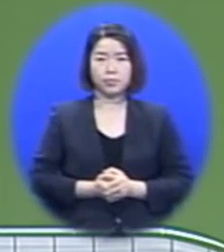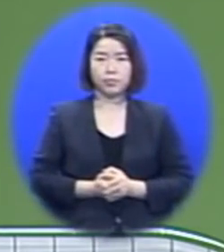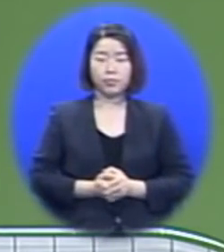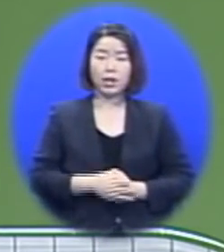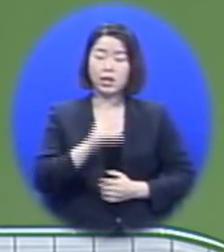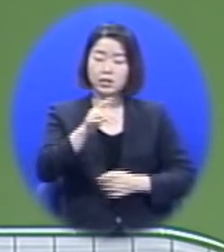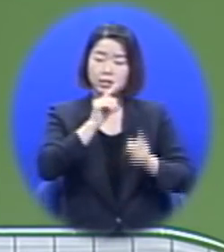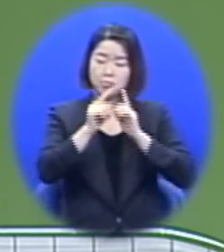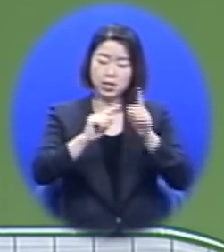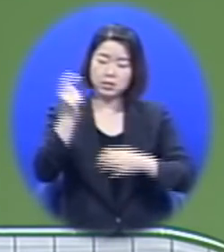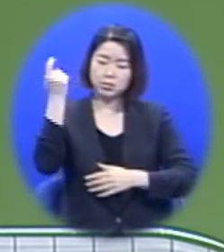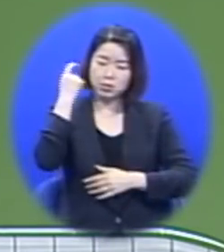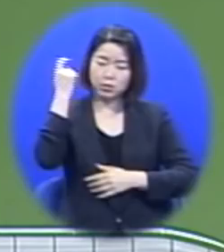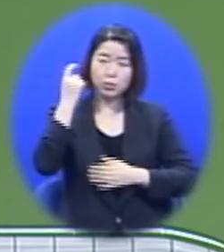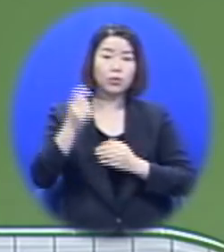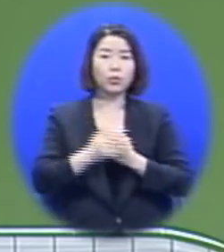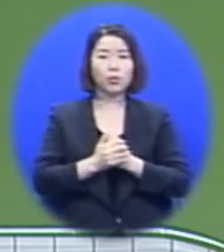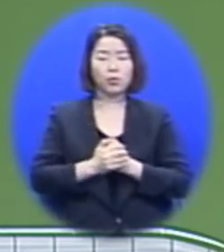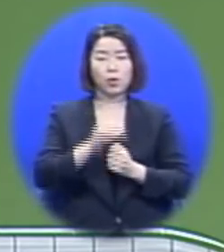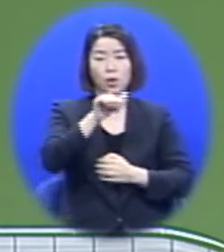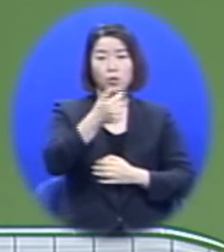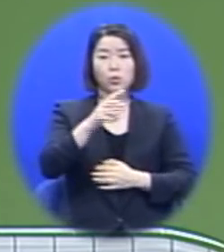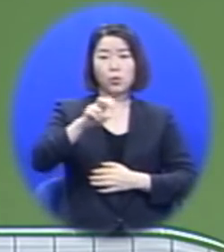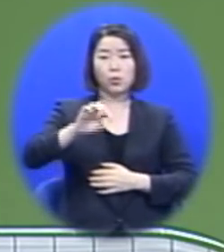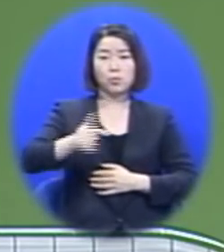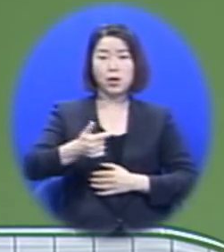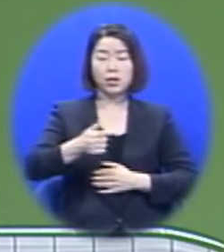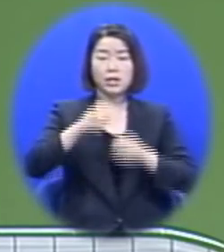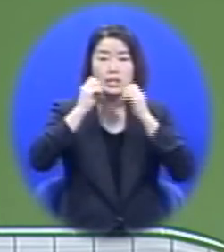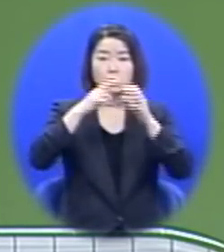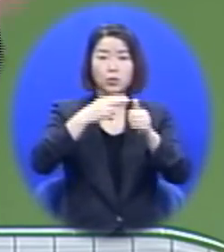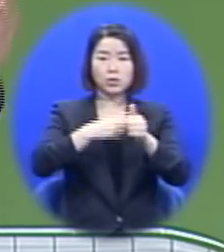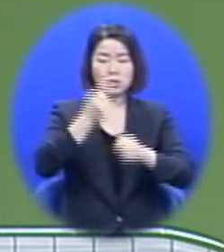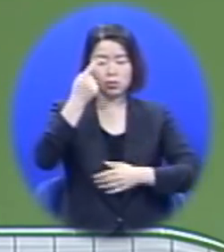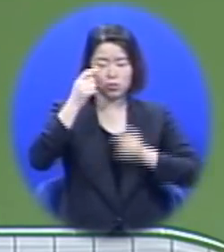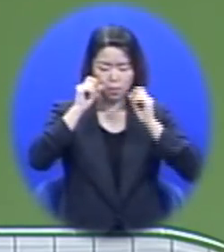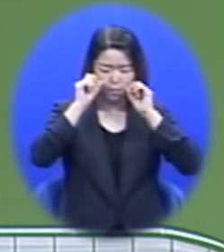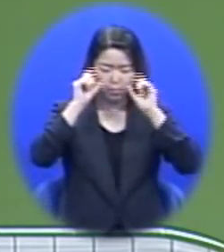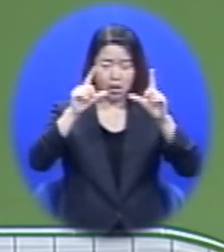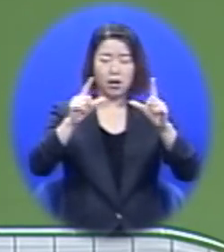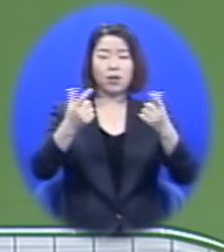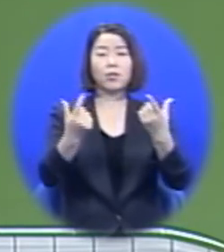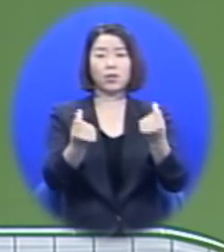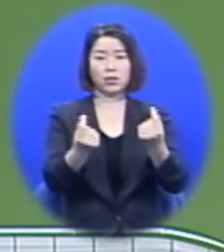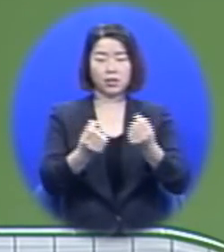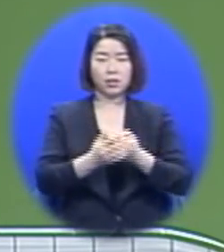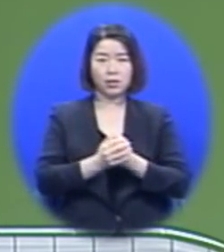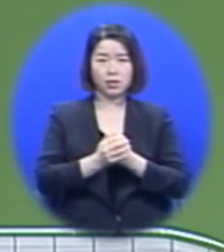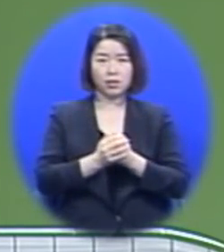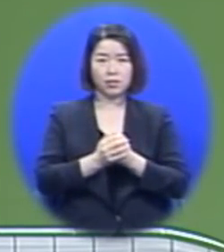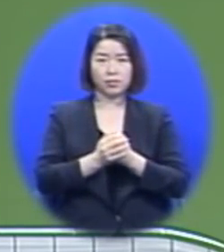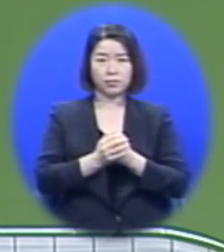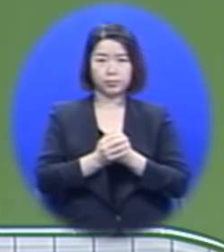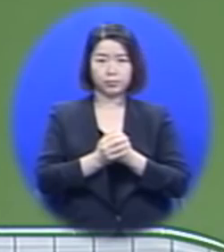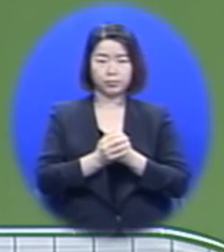그 말씀을 듣고 노만 그립 선교사가 눈이 번쩍 떠 있는 것 같았다 그랬습니다.